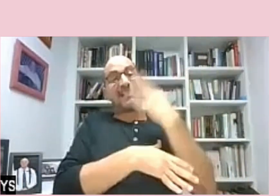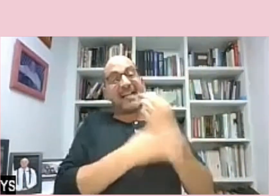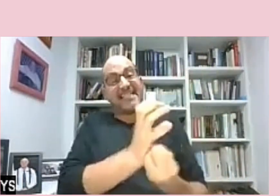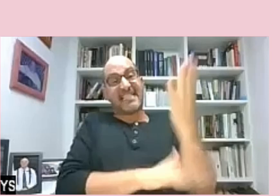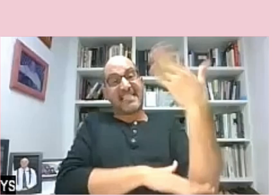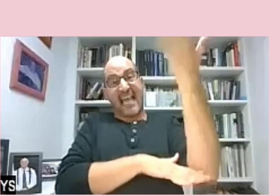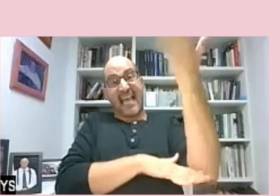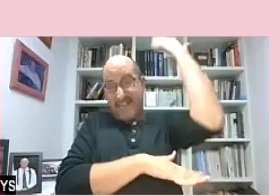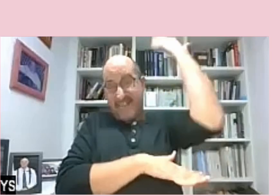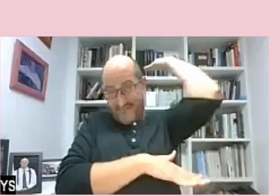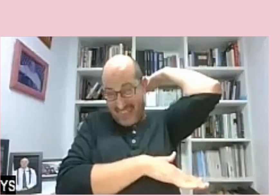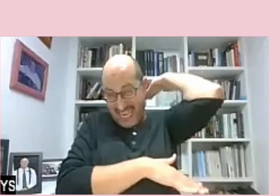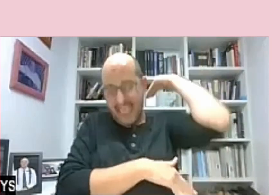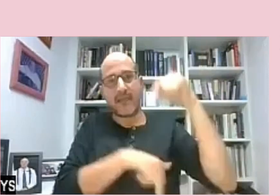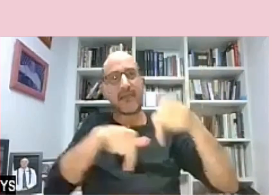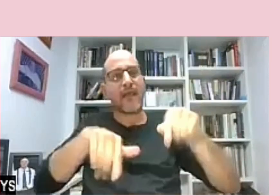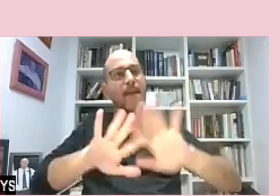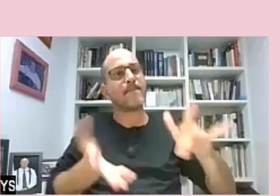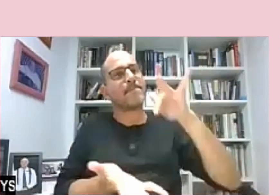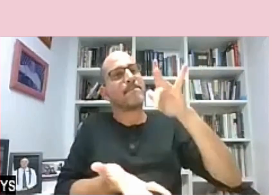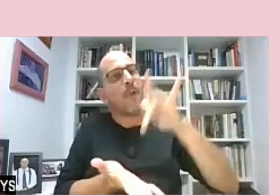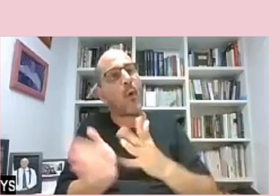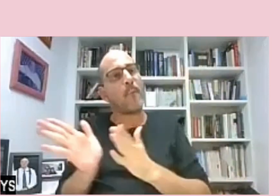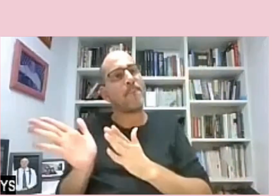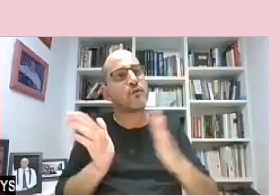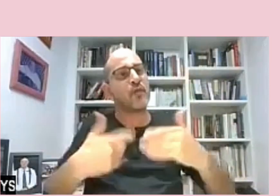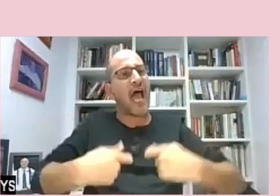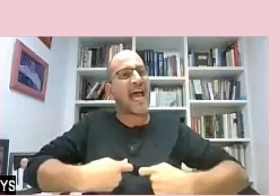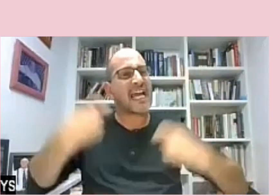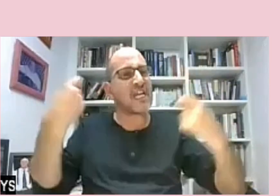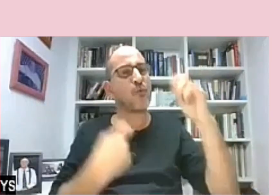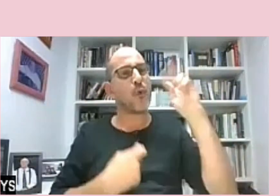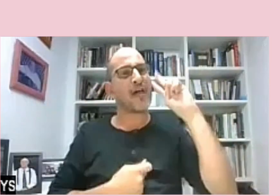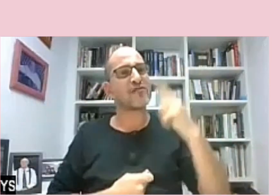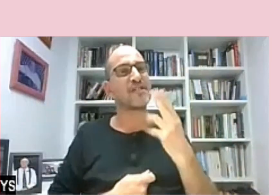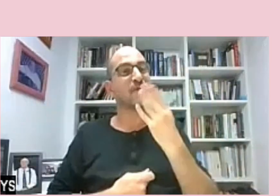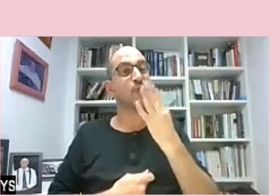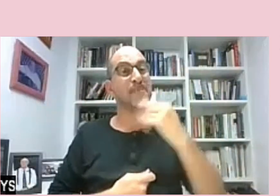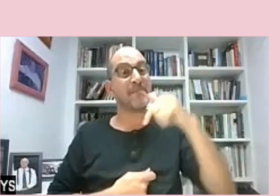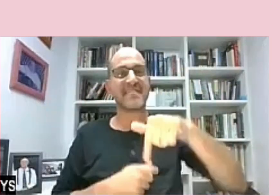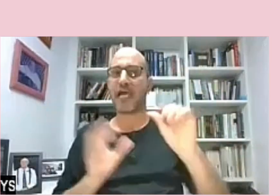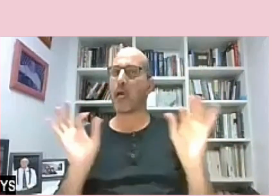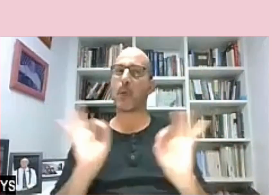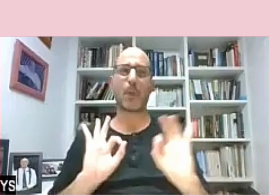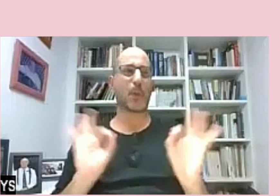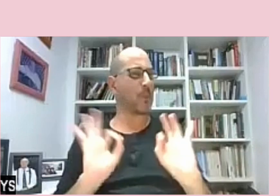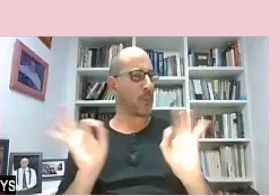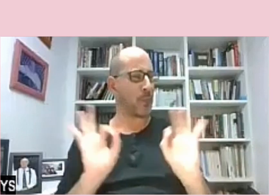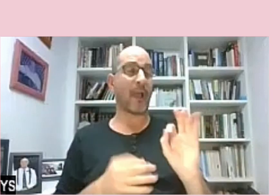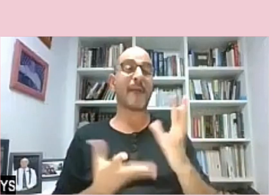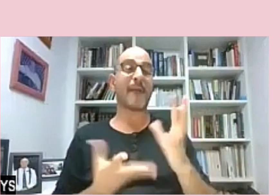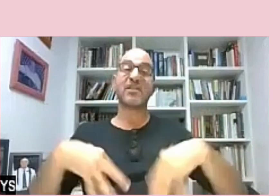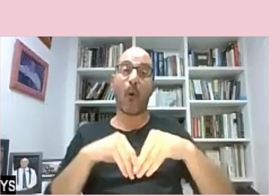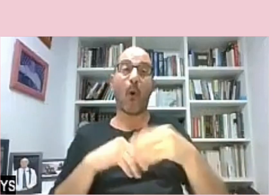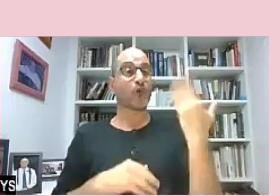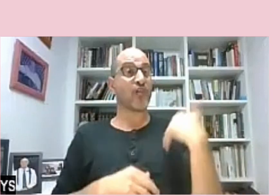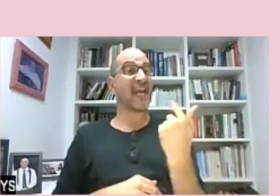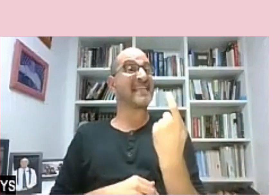בישראל, לפני קום המדינה, לא היה מקום מסודר, מקום חינוכי של חרשים פה